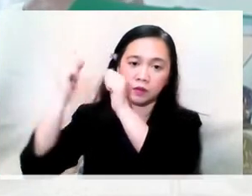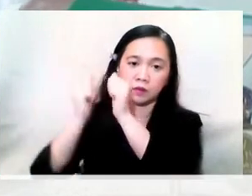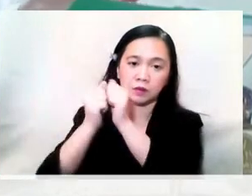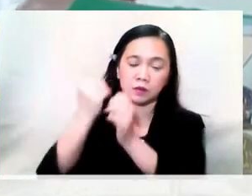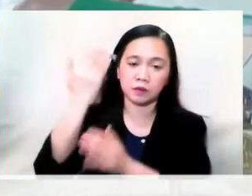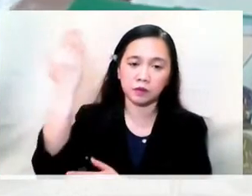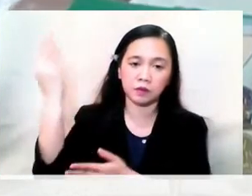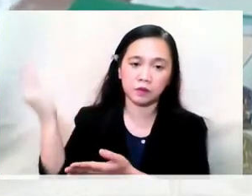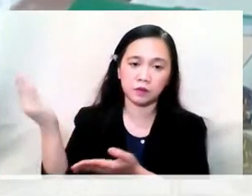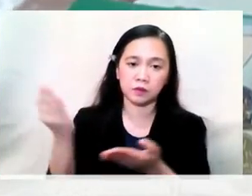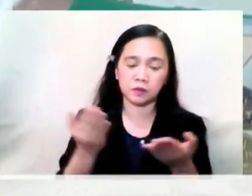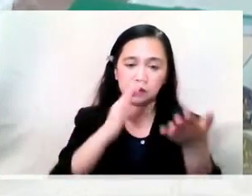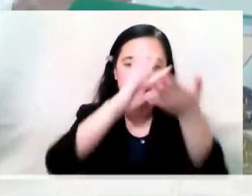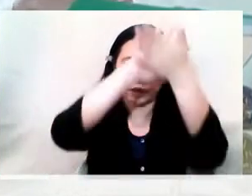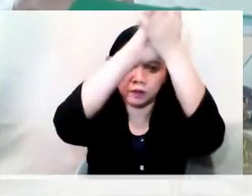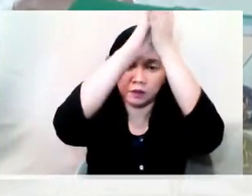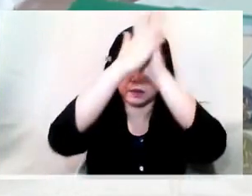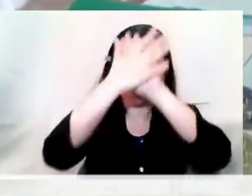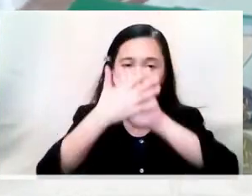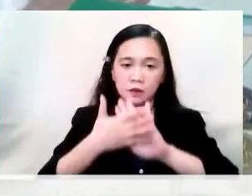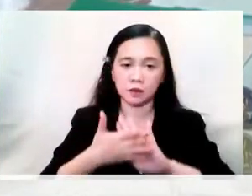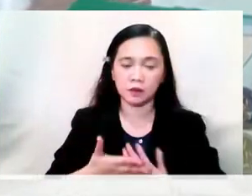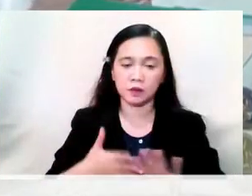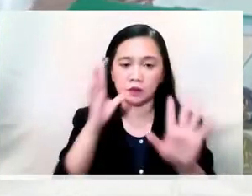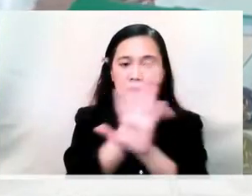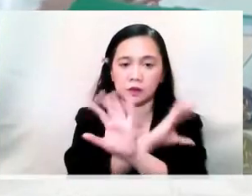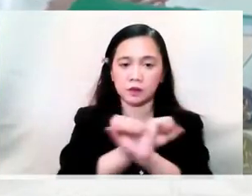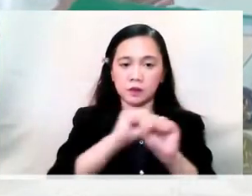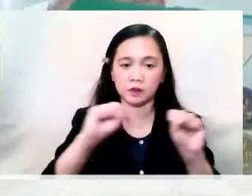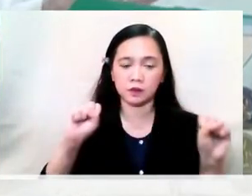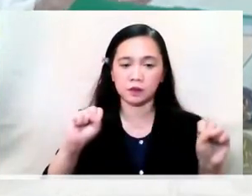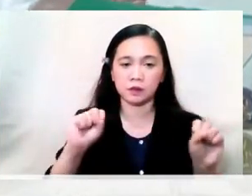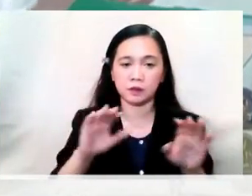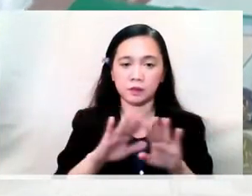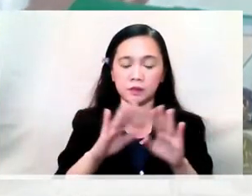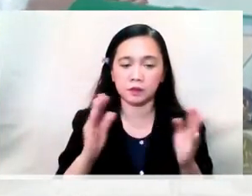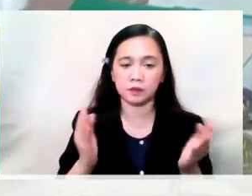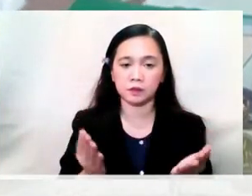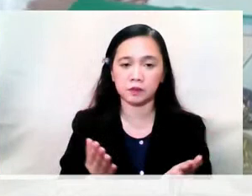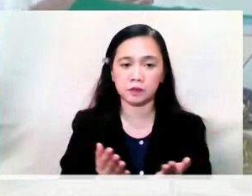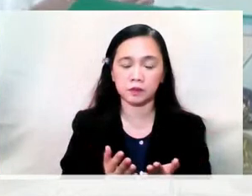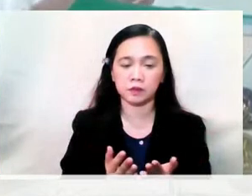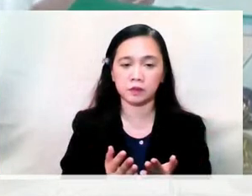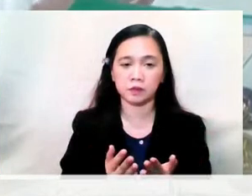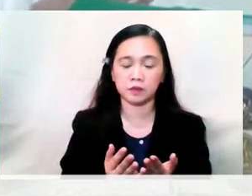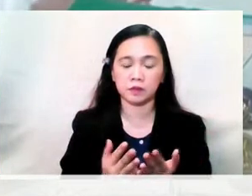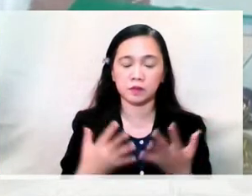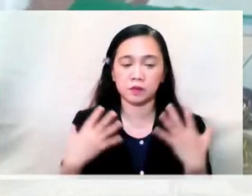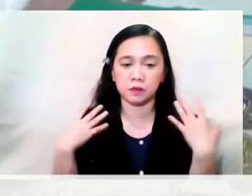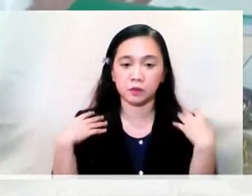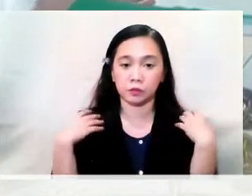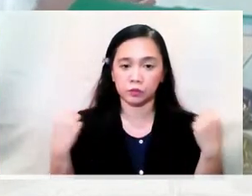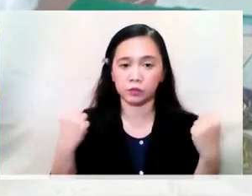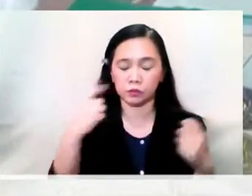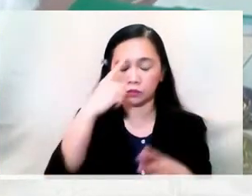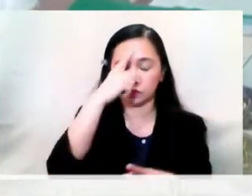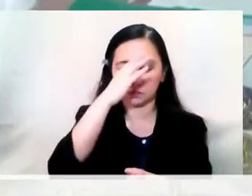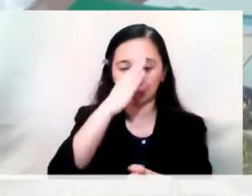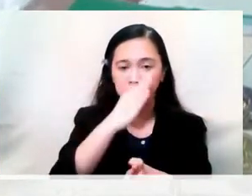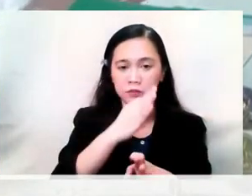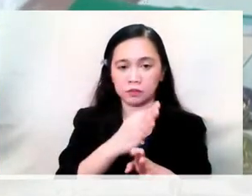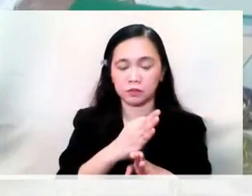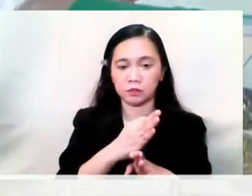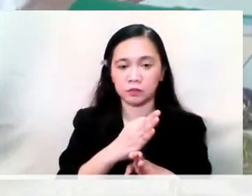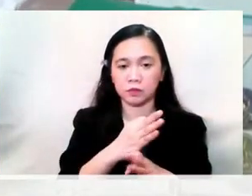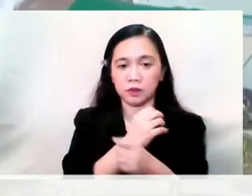at kaligtasan para sa buong daigdig. Patatagin mo sa pananampalataya at pag-ibig ang